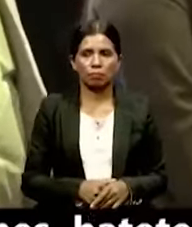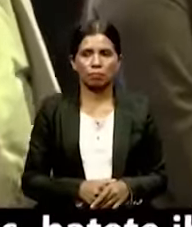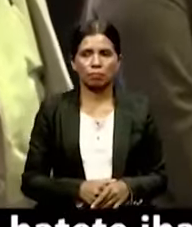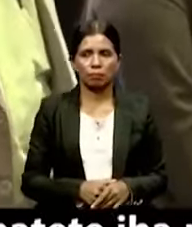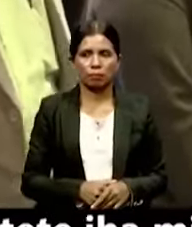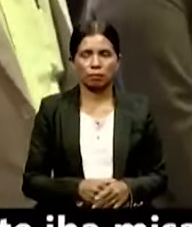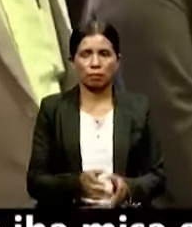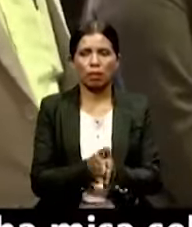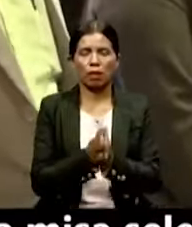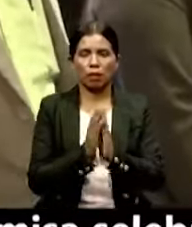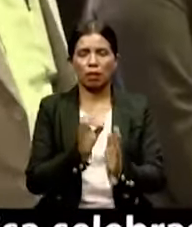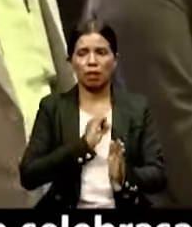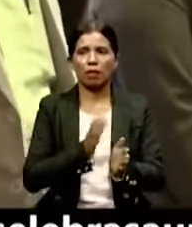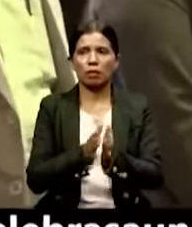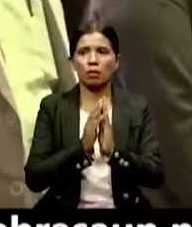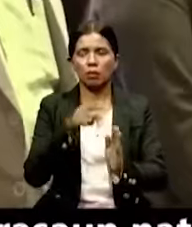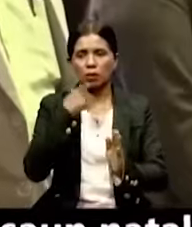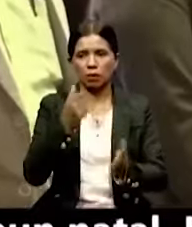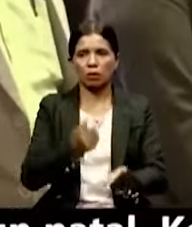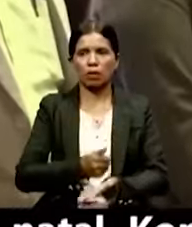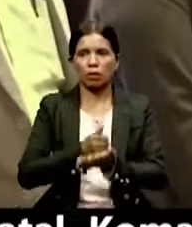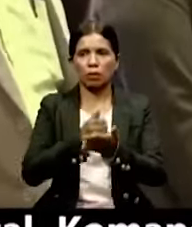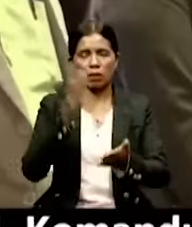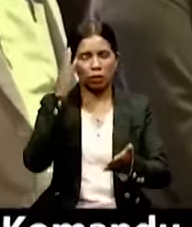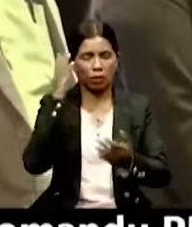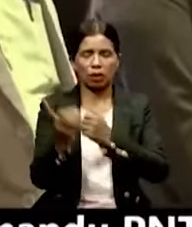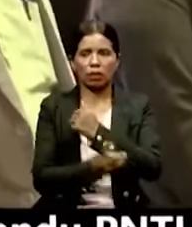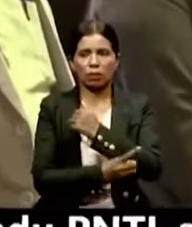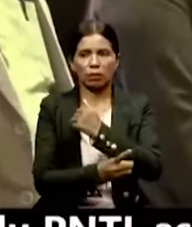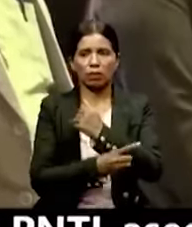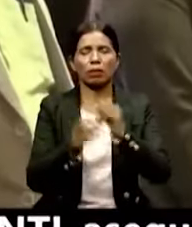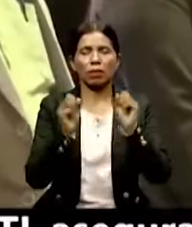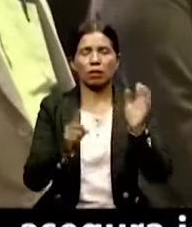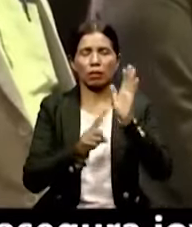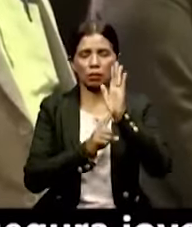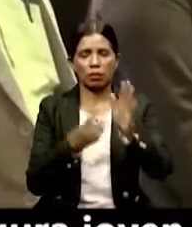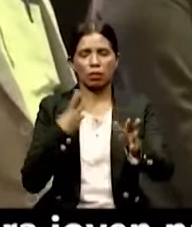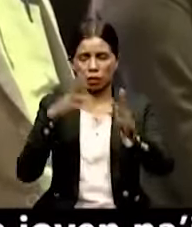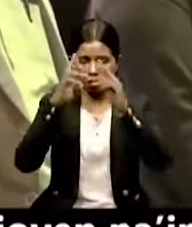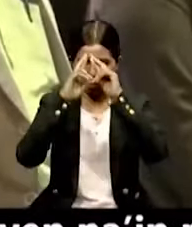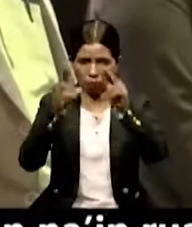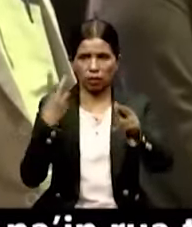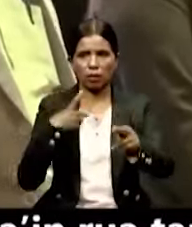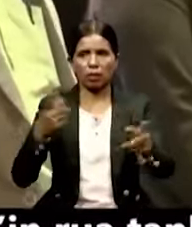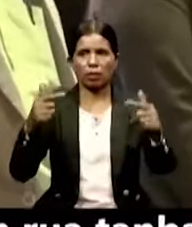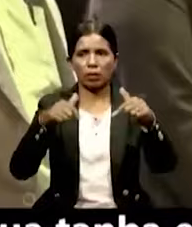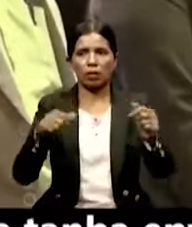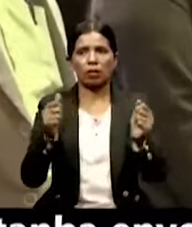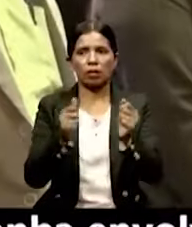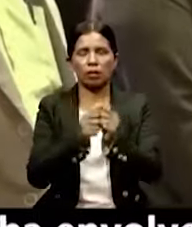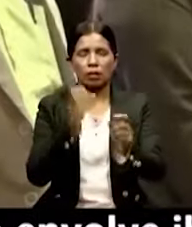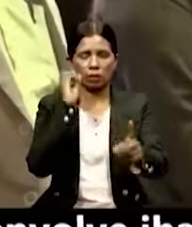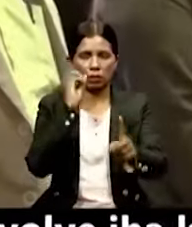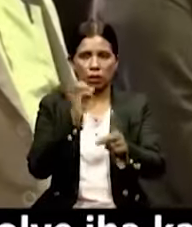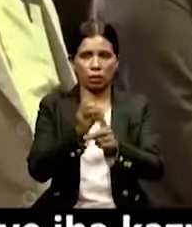mau sura tu sema kue arau, kau mantain disiplina. Kau turi dari maturidade. Kita mai, pergi kita mai objektif kita yang